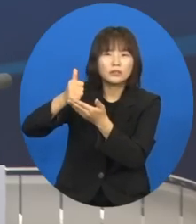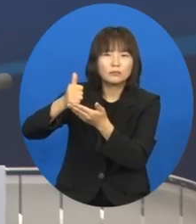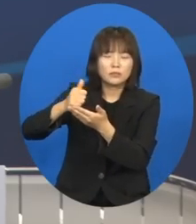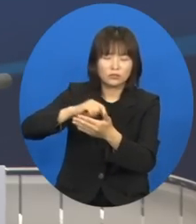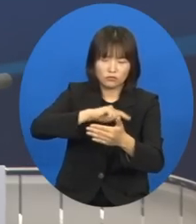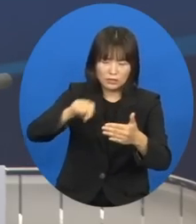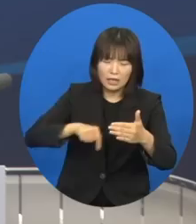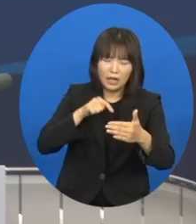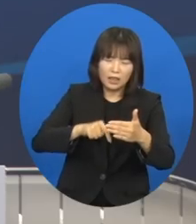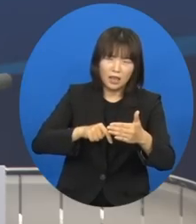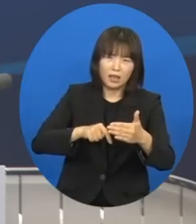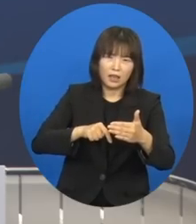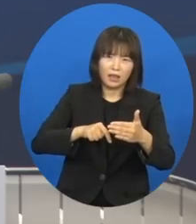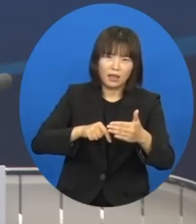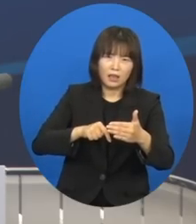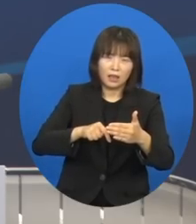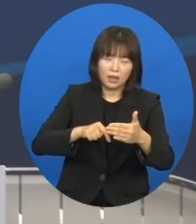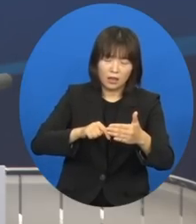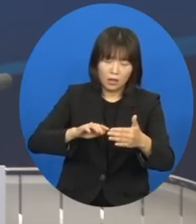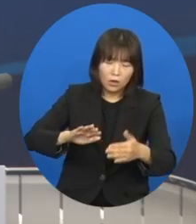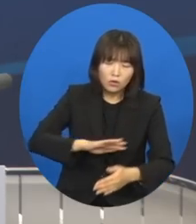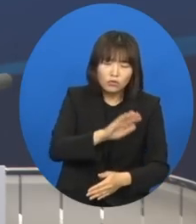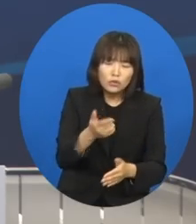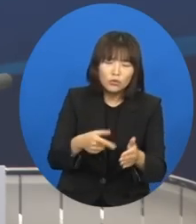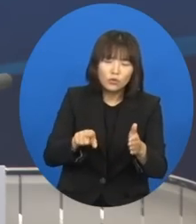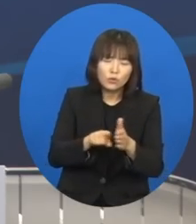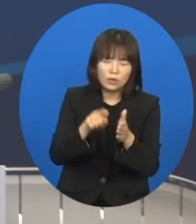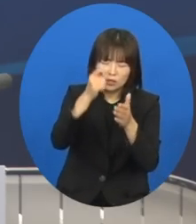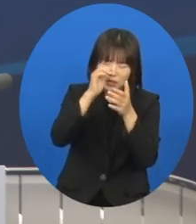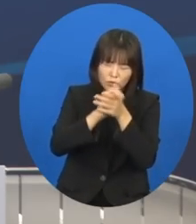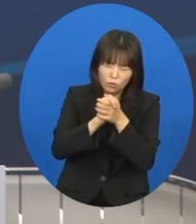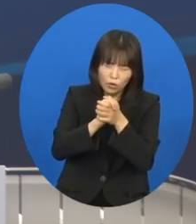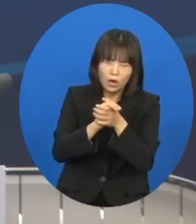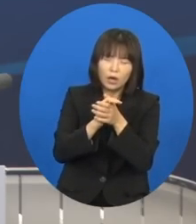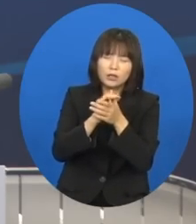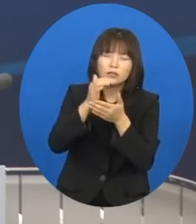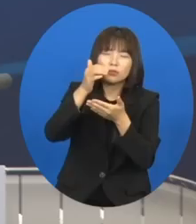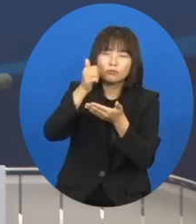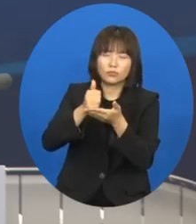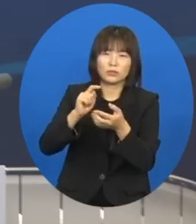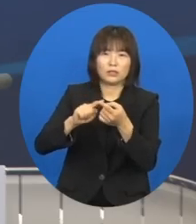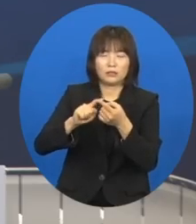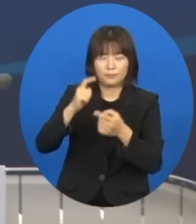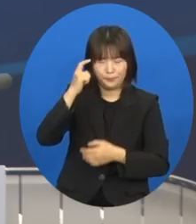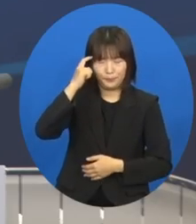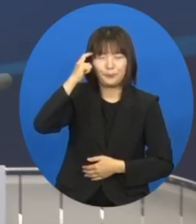없는 탄식으로 우리를 위해서 친히 간구하시는 분이라는 걸 그날 깨달았어요.